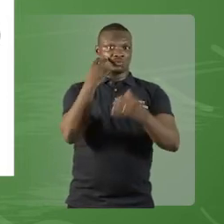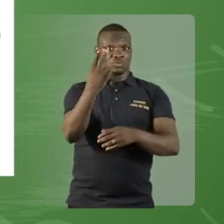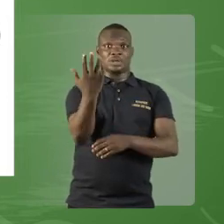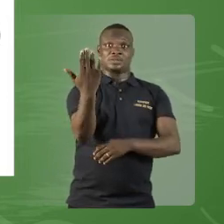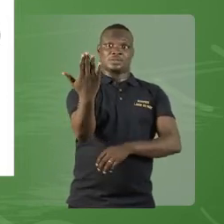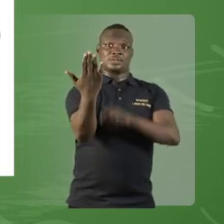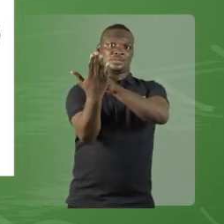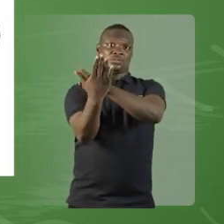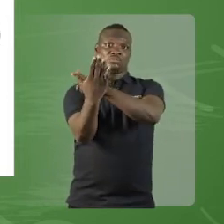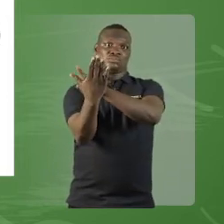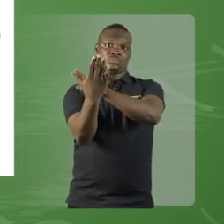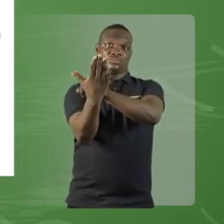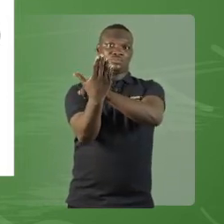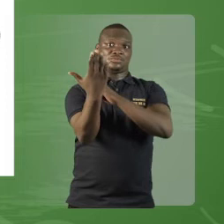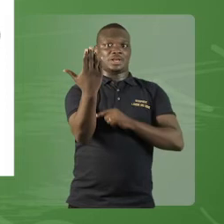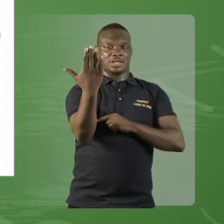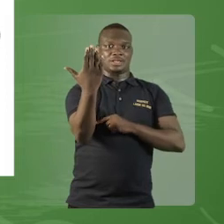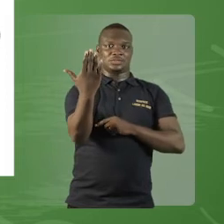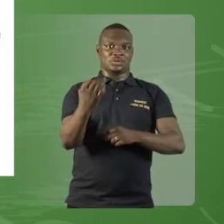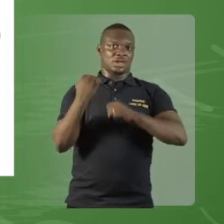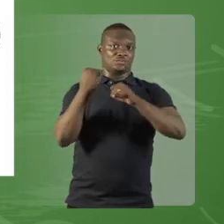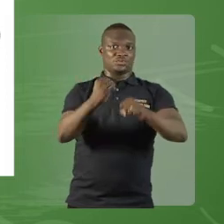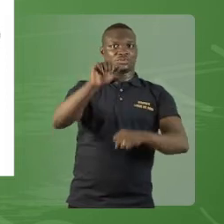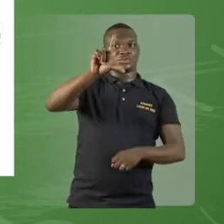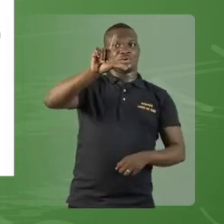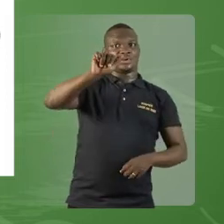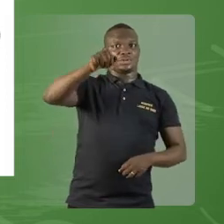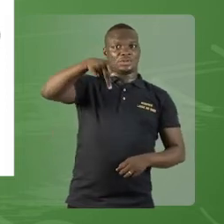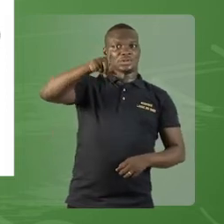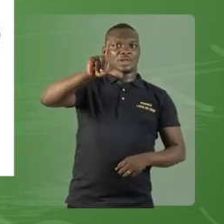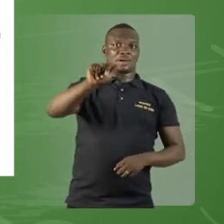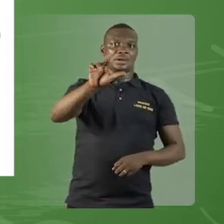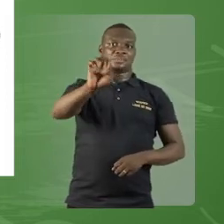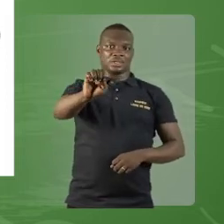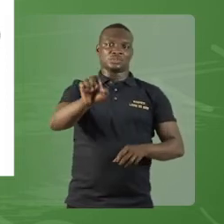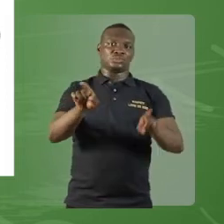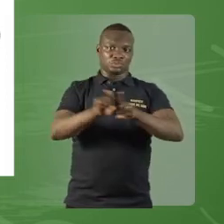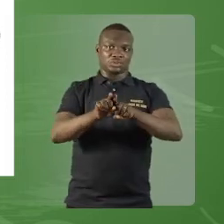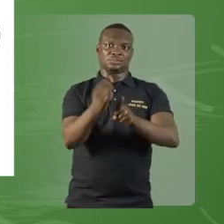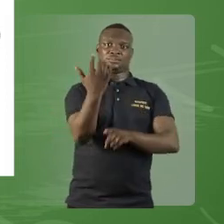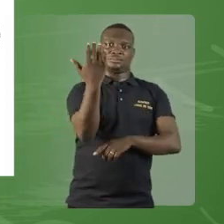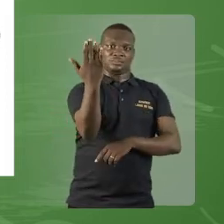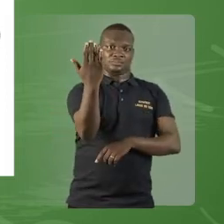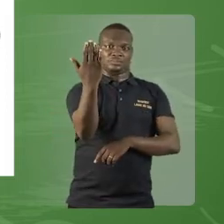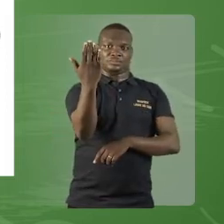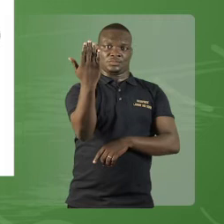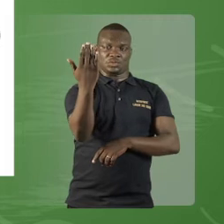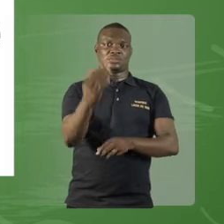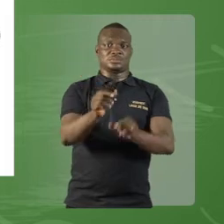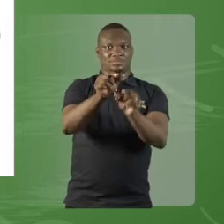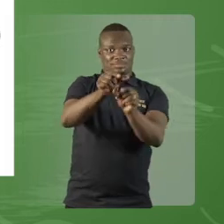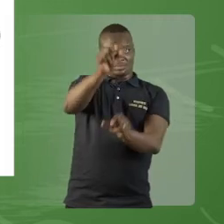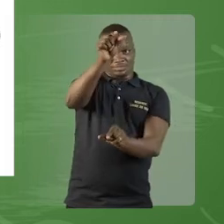gauche. Donc la force de Laplace aussi. Ce qui justifie le fait que la tige